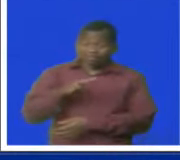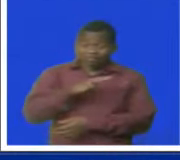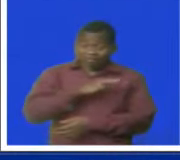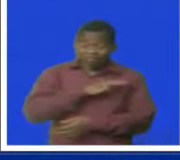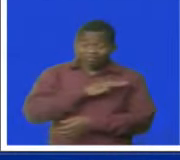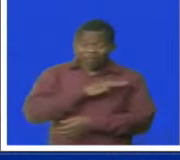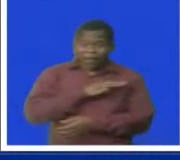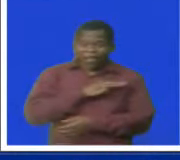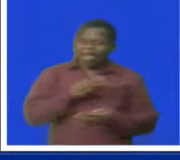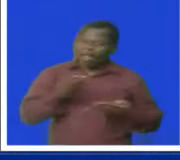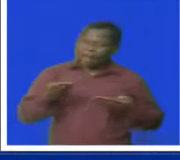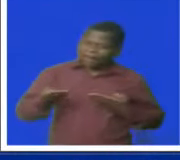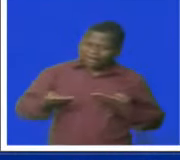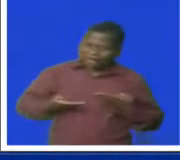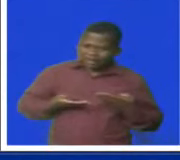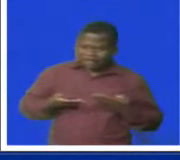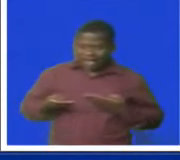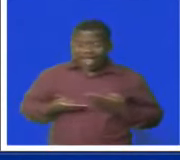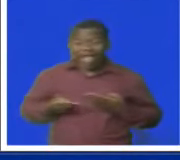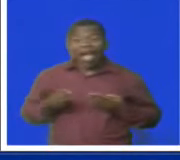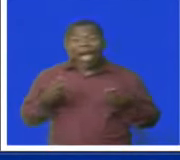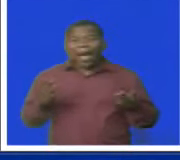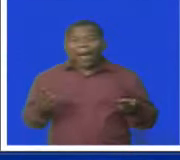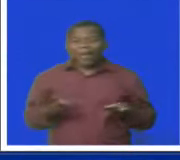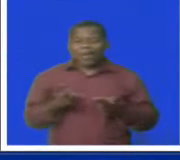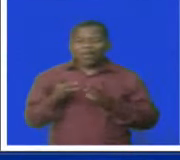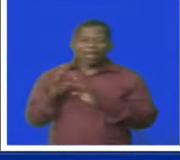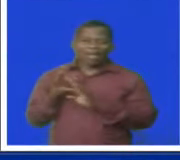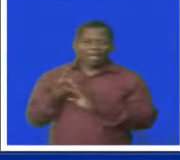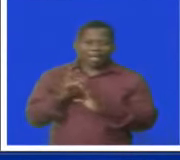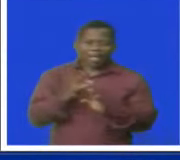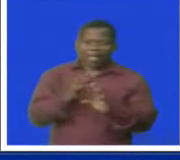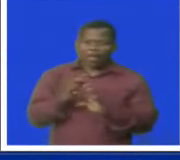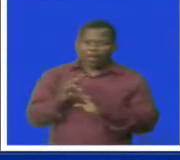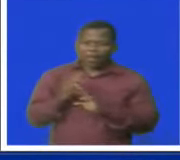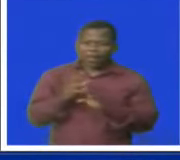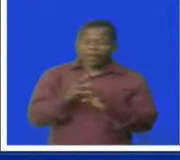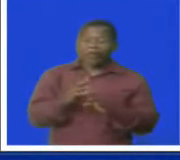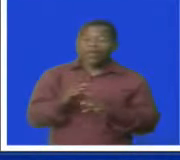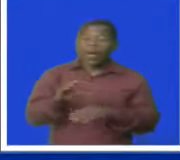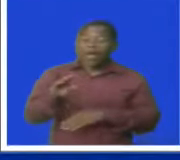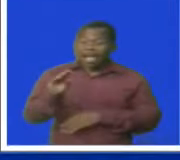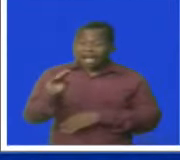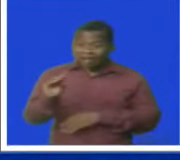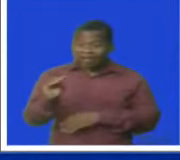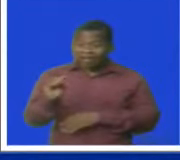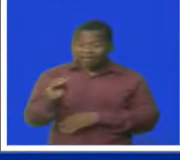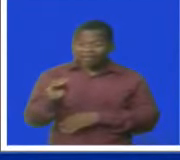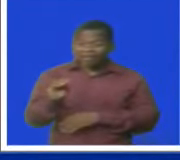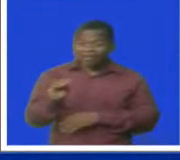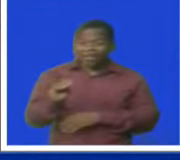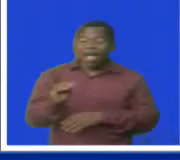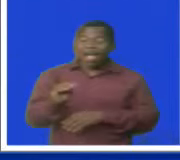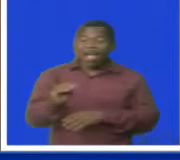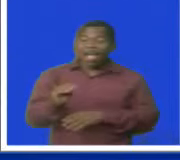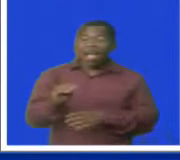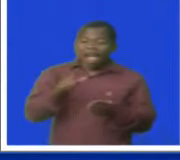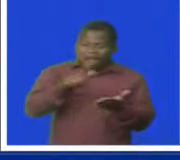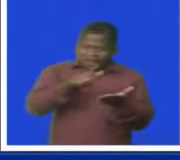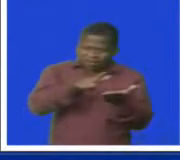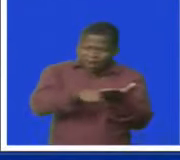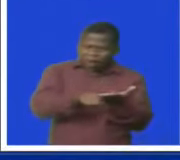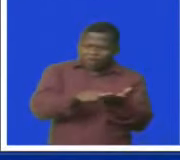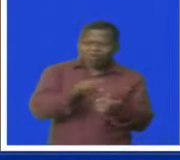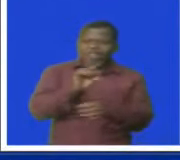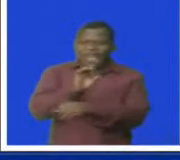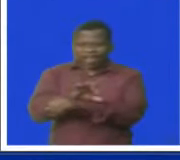bayenyuka. Sine-department vele lesebenta leti temthetho. Kube luleka. Lo mcimbi bebakhuluma